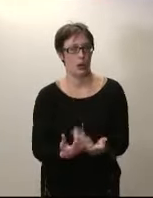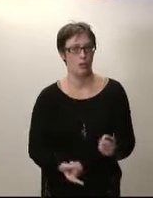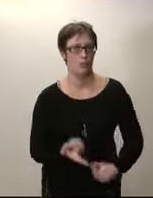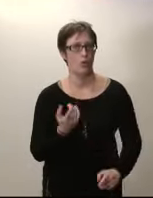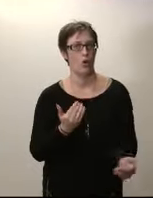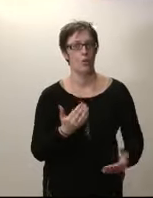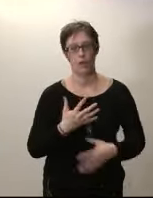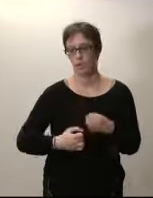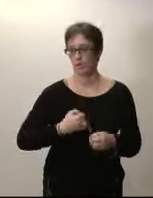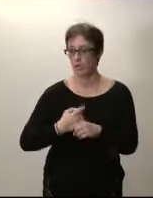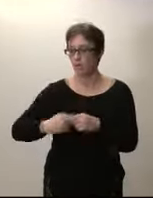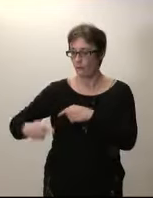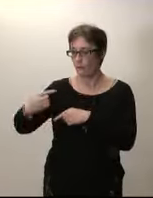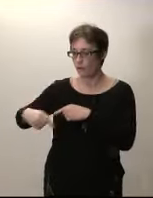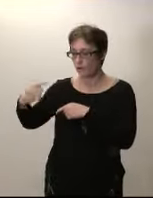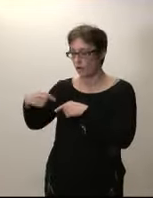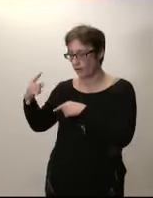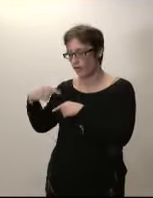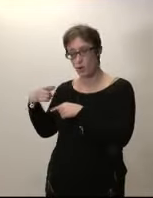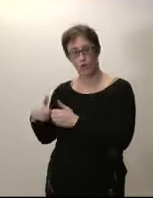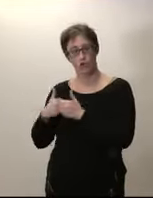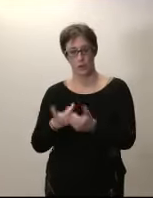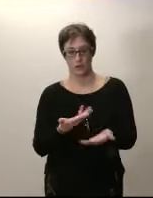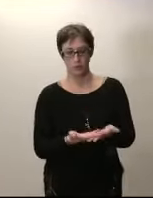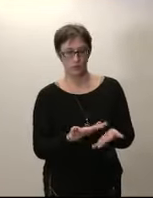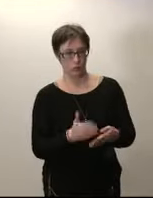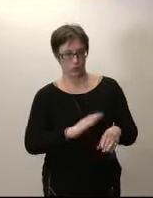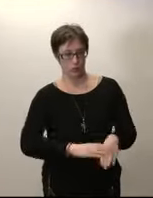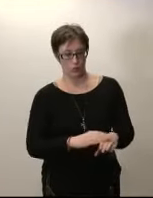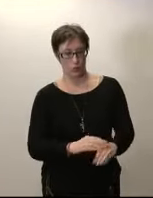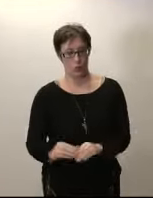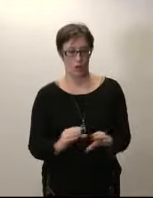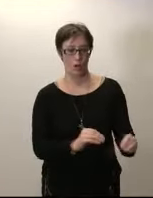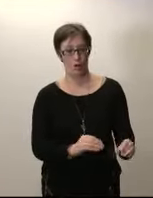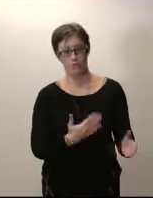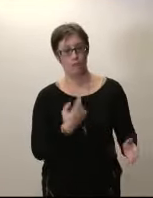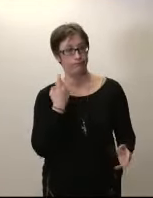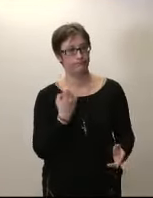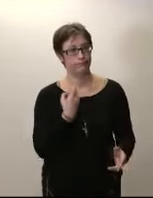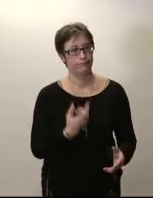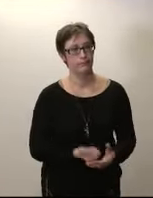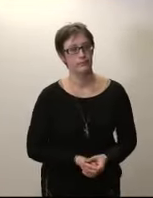pose la question, compte tenu des éléments matériels qui ont été relevés et situés.